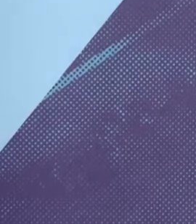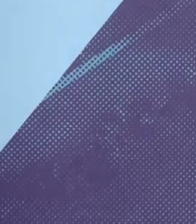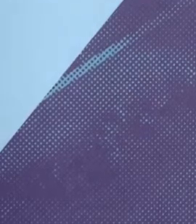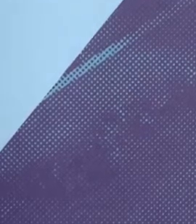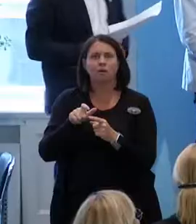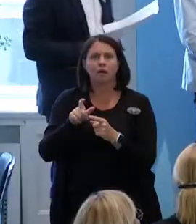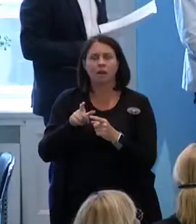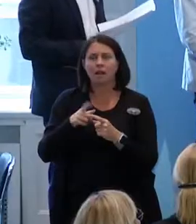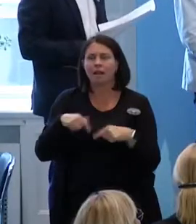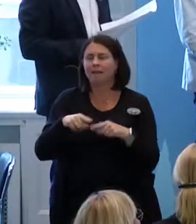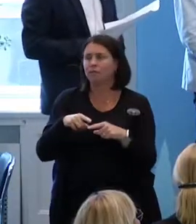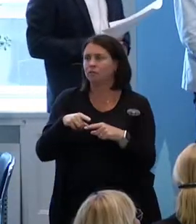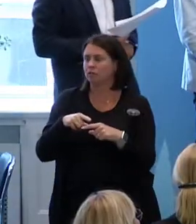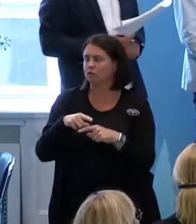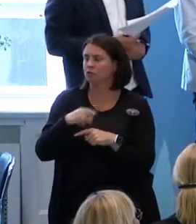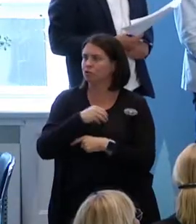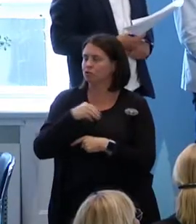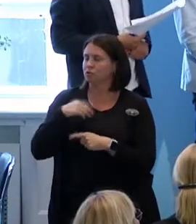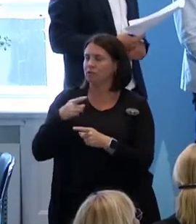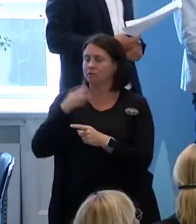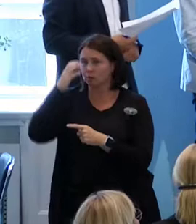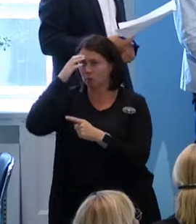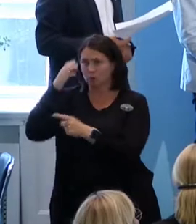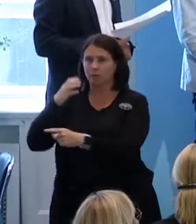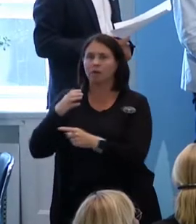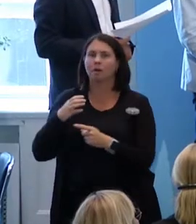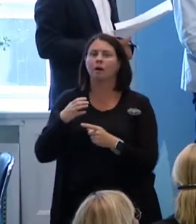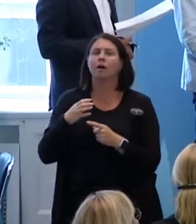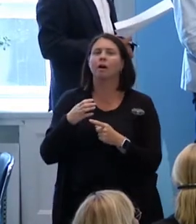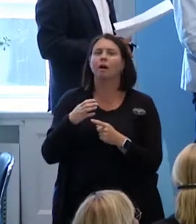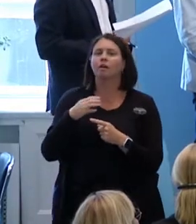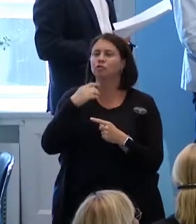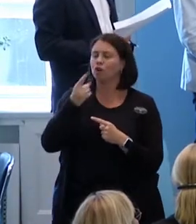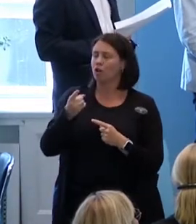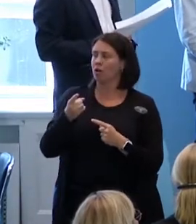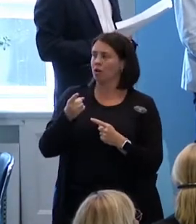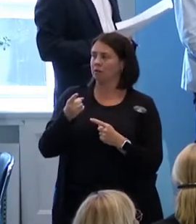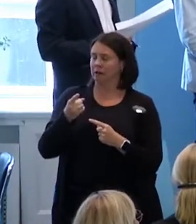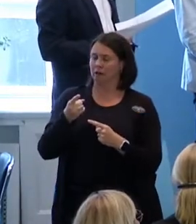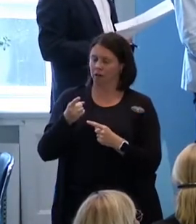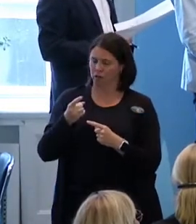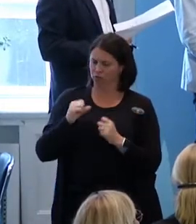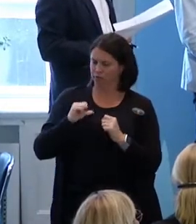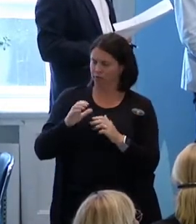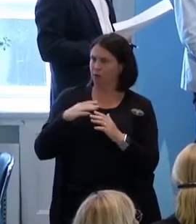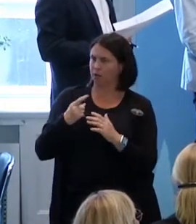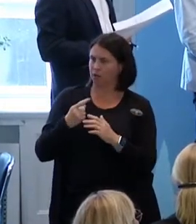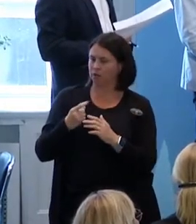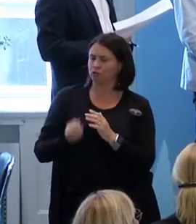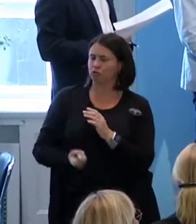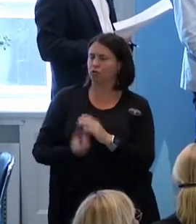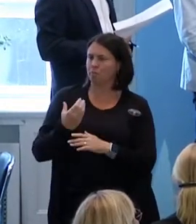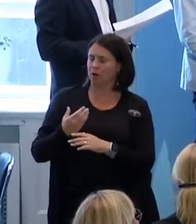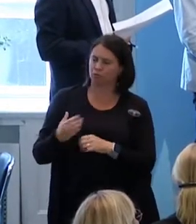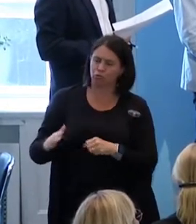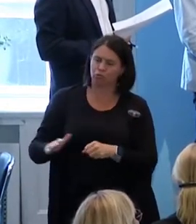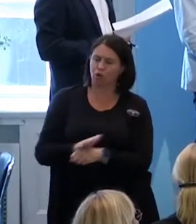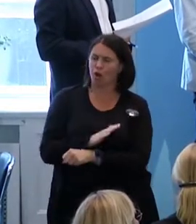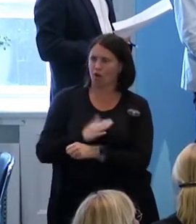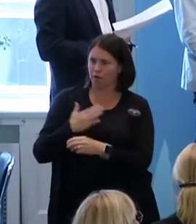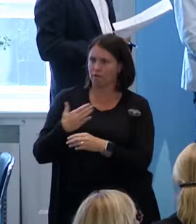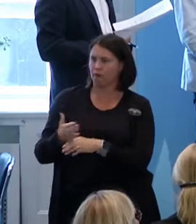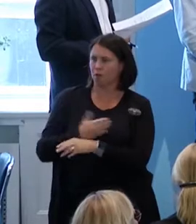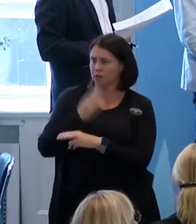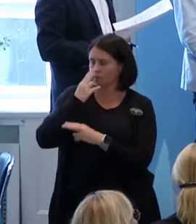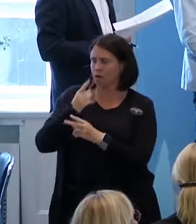från Länsstyrelsen i Stockholm med rötter i Serbien som sa att det går alldeles utmärkt att skapa total förutsägbarhet i ett system, men det blir inte